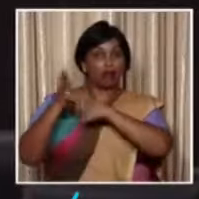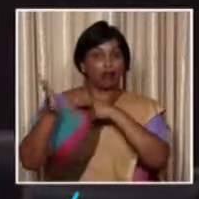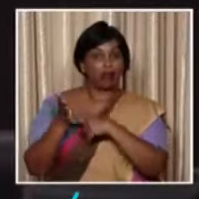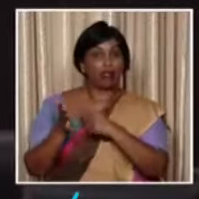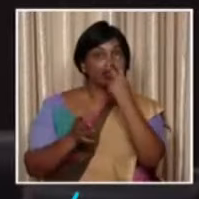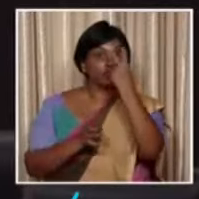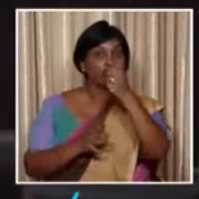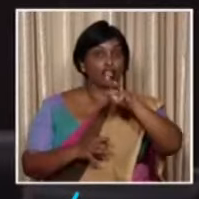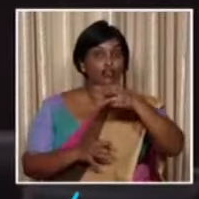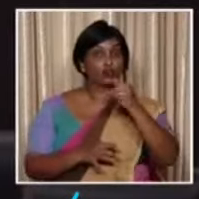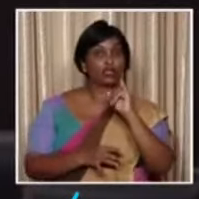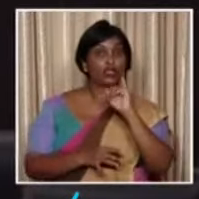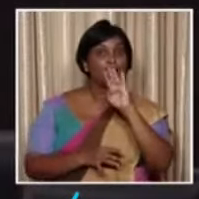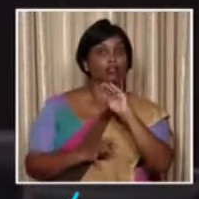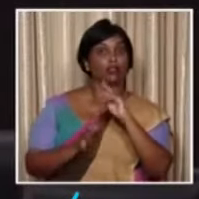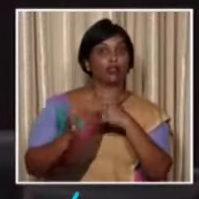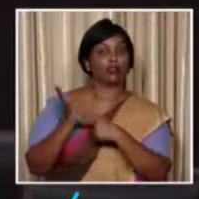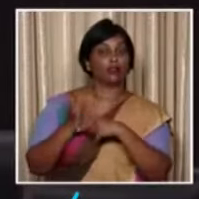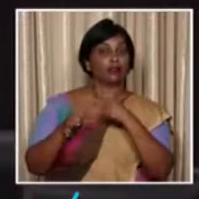दिदास्तुंसी हतलिया टेंडर है